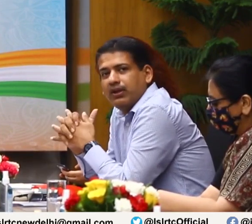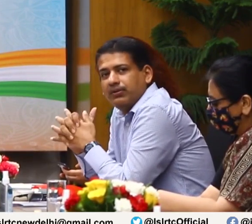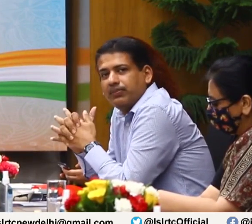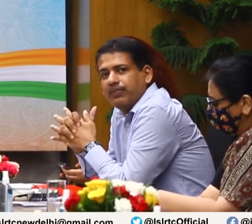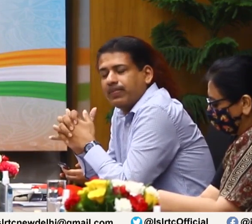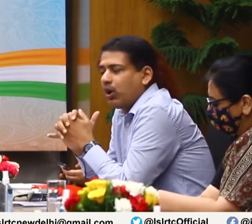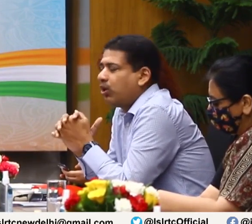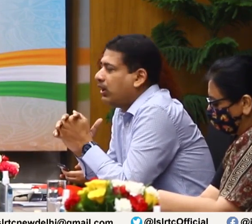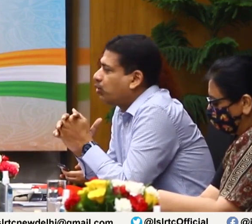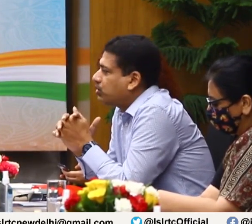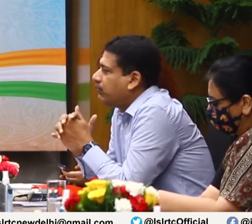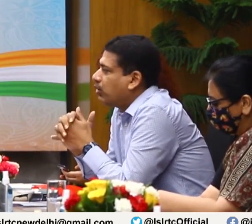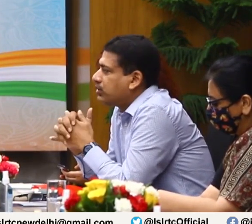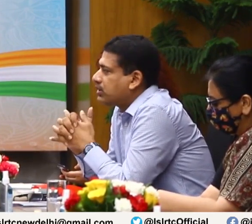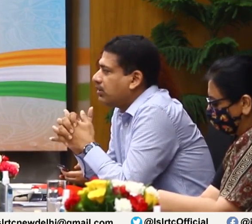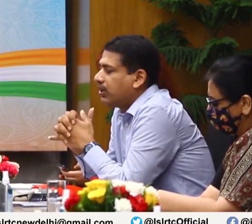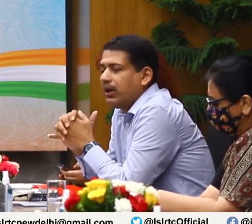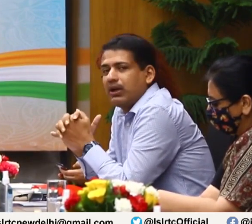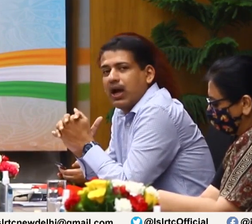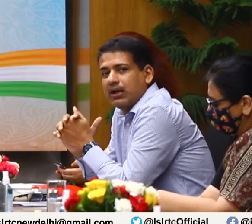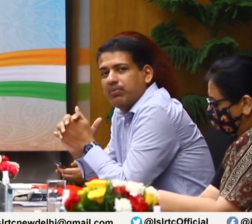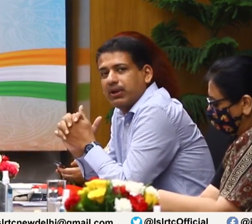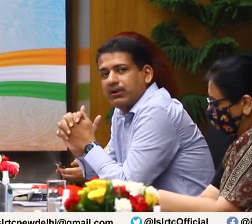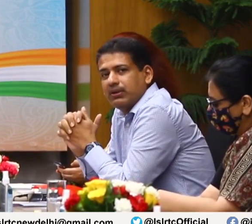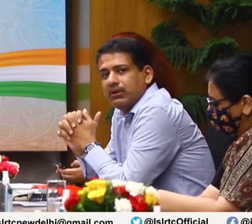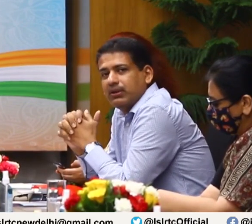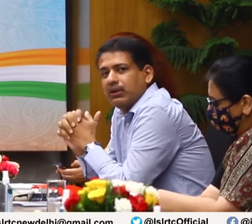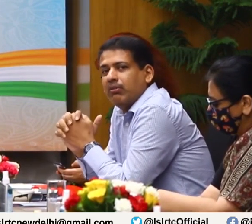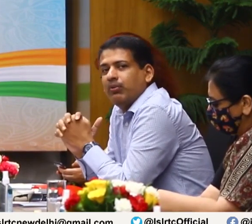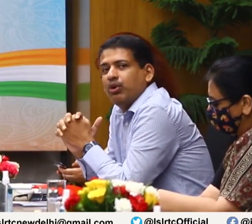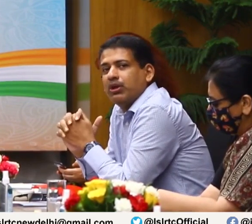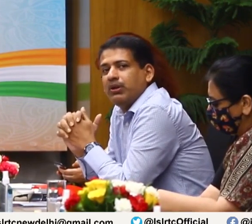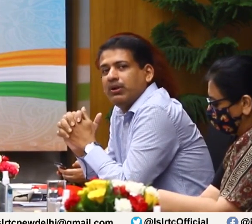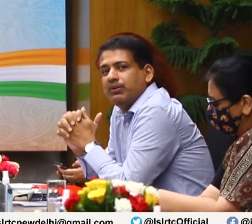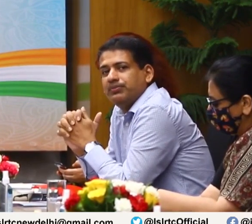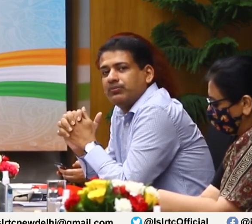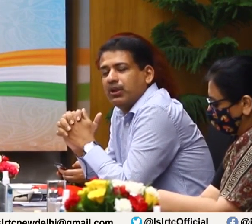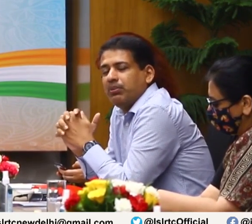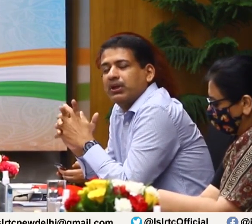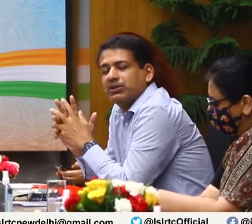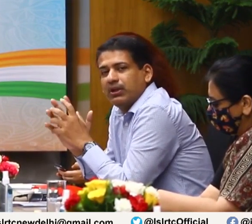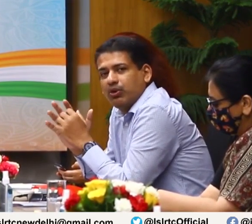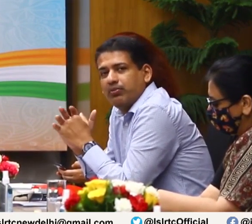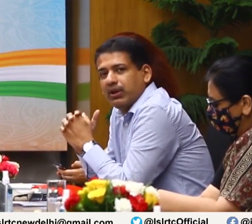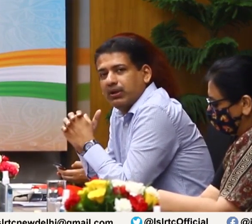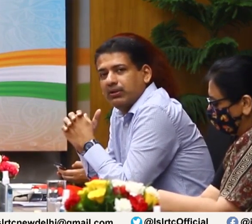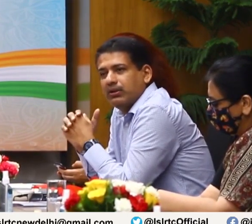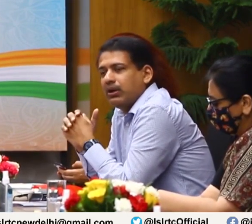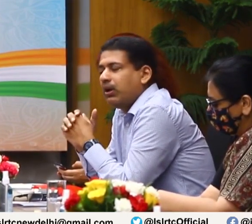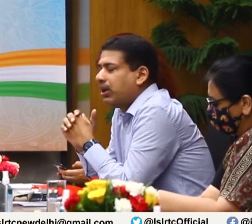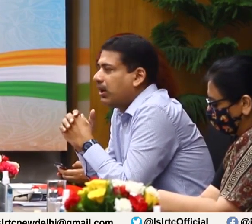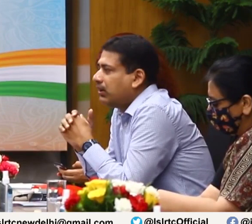बैरियर फ्री और इंक्लूसिव इकोसिस्टम क्रिएट ना कर पाए तब हम लोग कभी विकसित नहीं हो